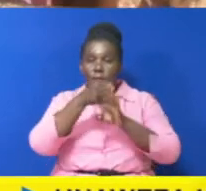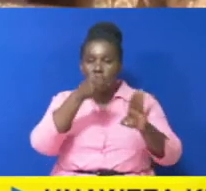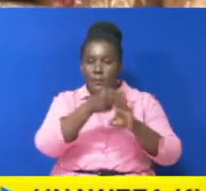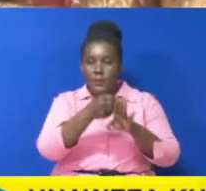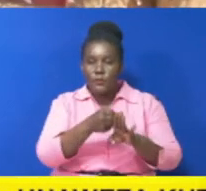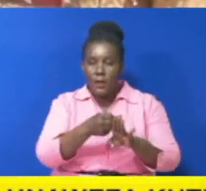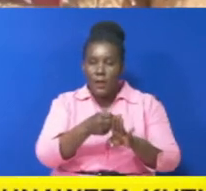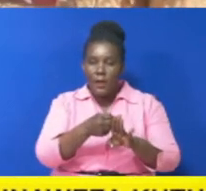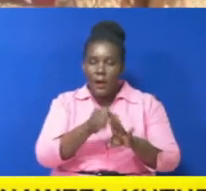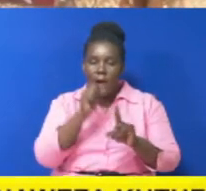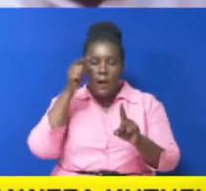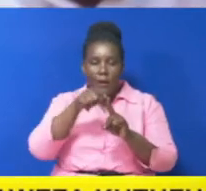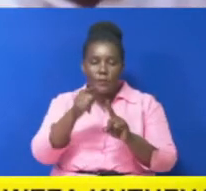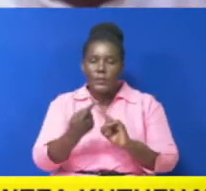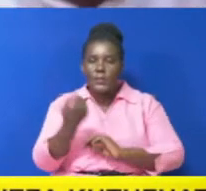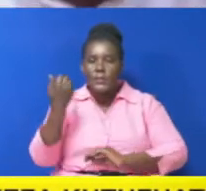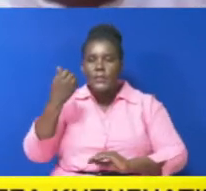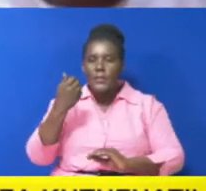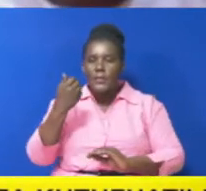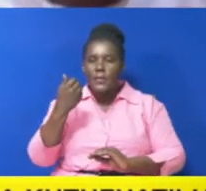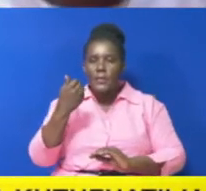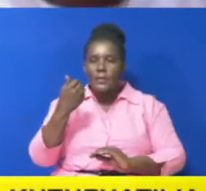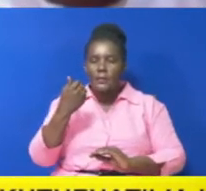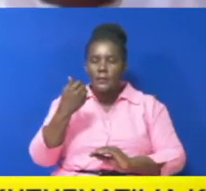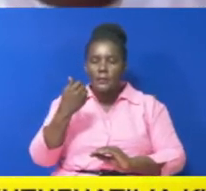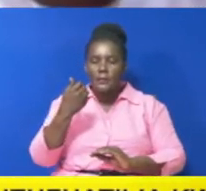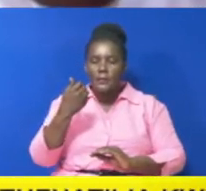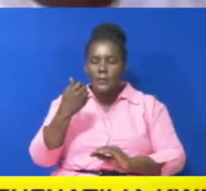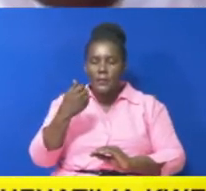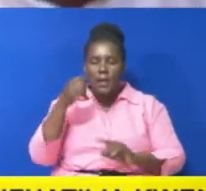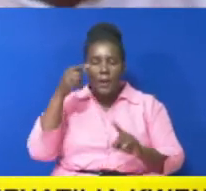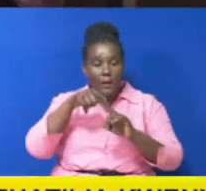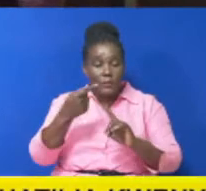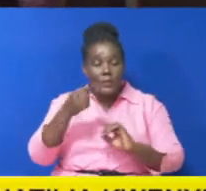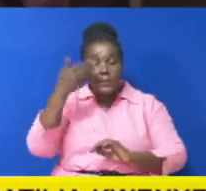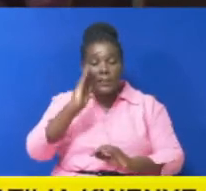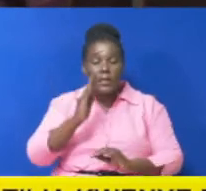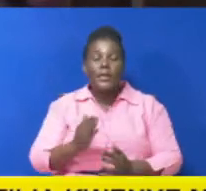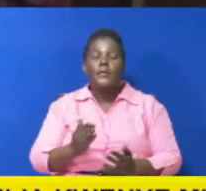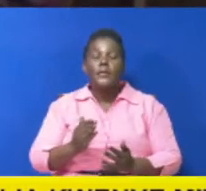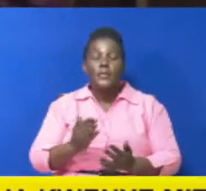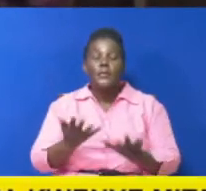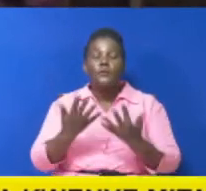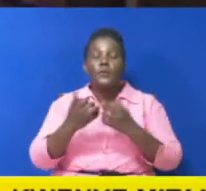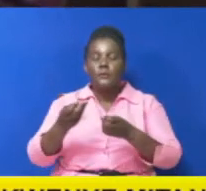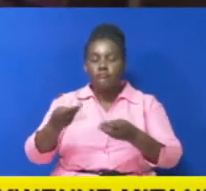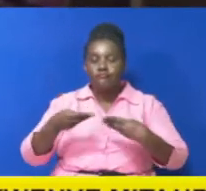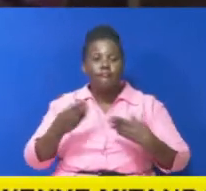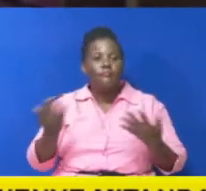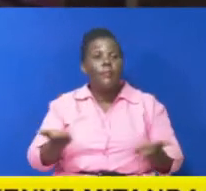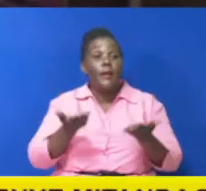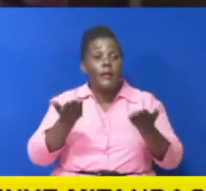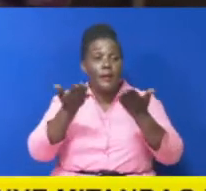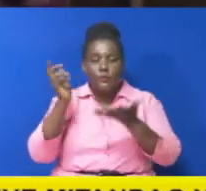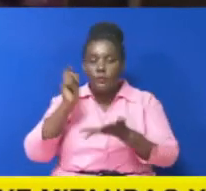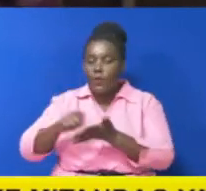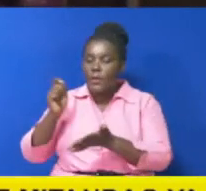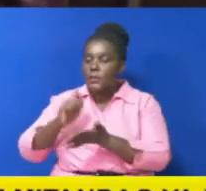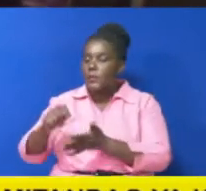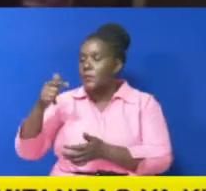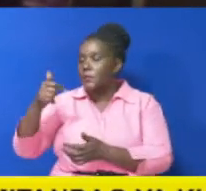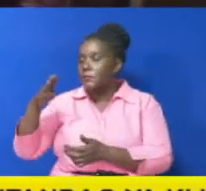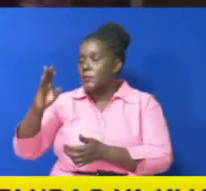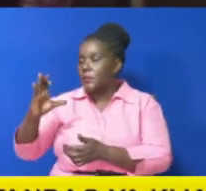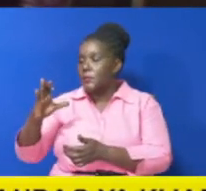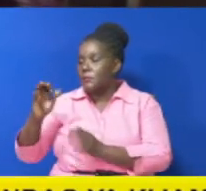wa kushiriki ili serikali iweze kufanikisha mipango ya kuwaletea maendeleo. Emmanuel Samuel,